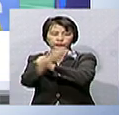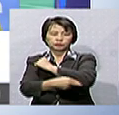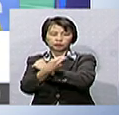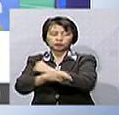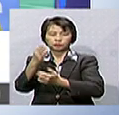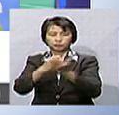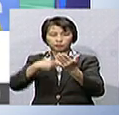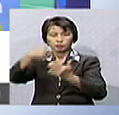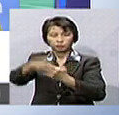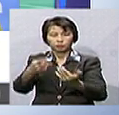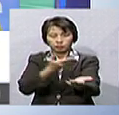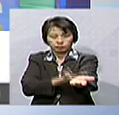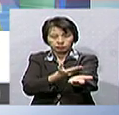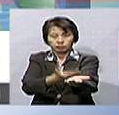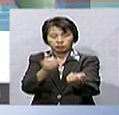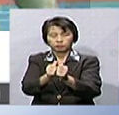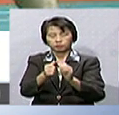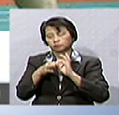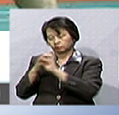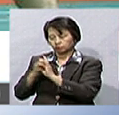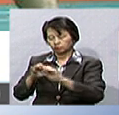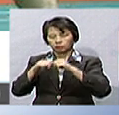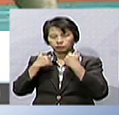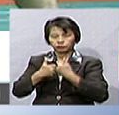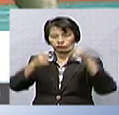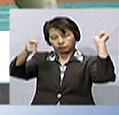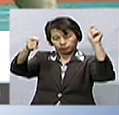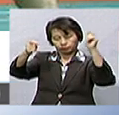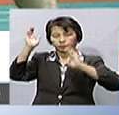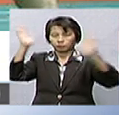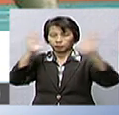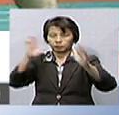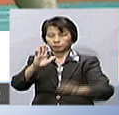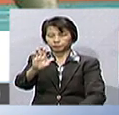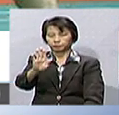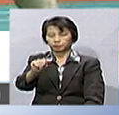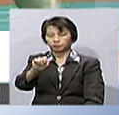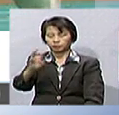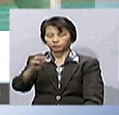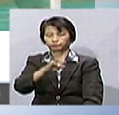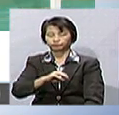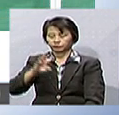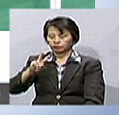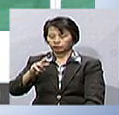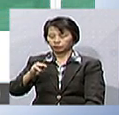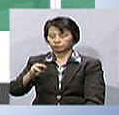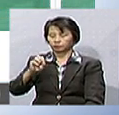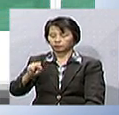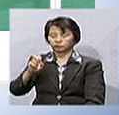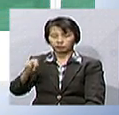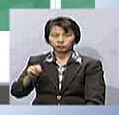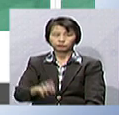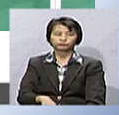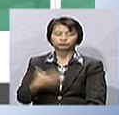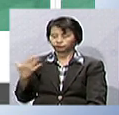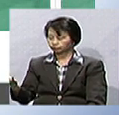beberapa program pelapis dilaksanakan dengan kerjasama Persatuan Badminton Malaysia BAM dan Majlis Sukan Negara MSN. Steven